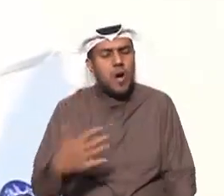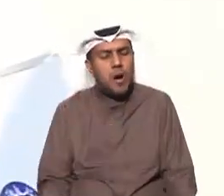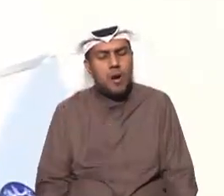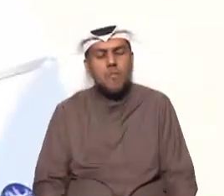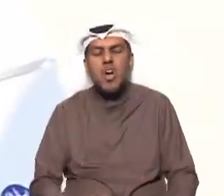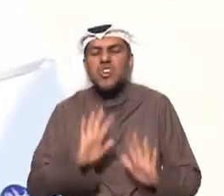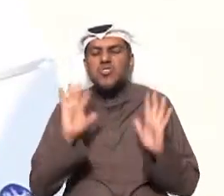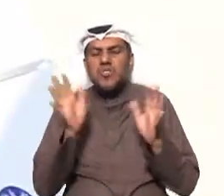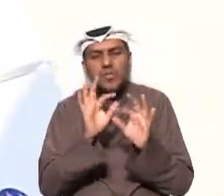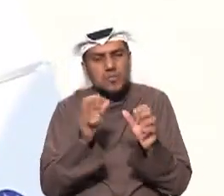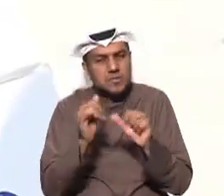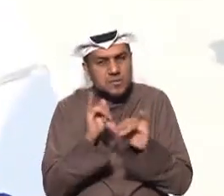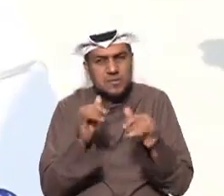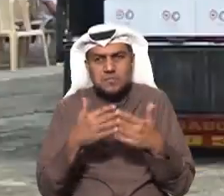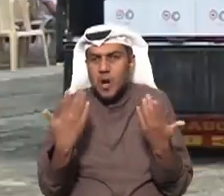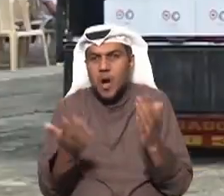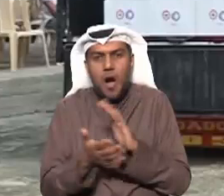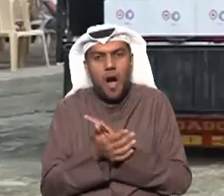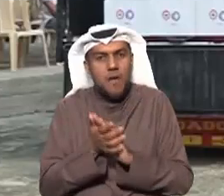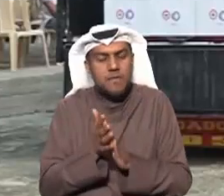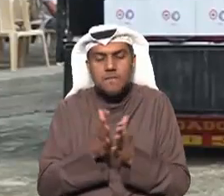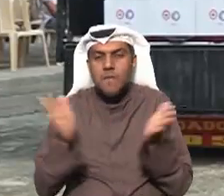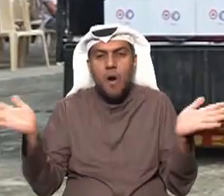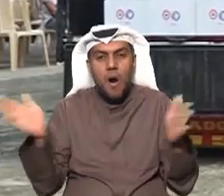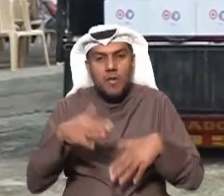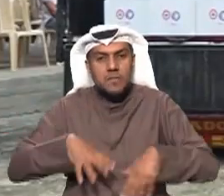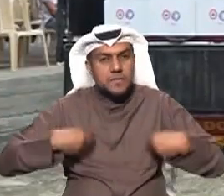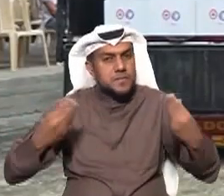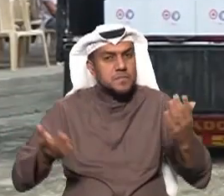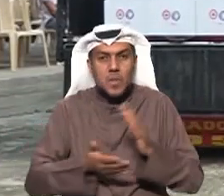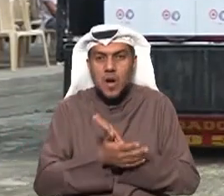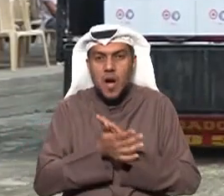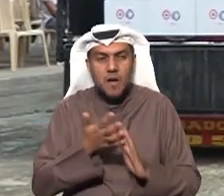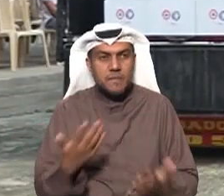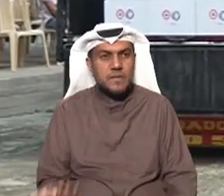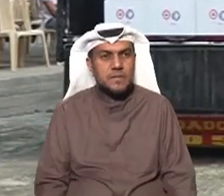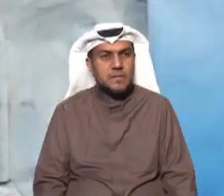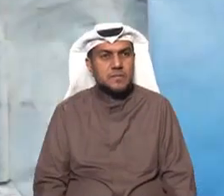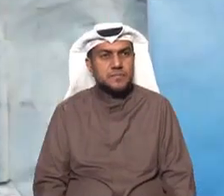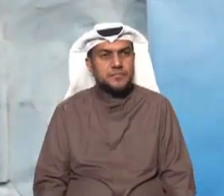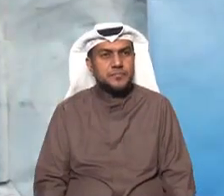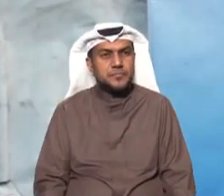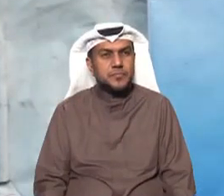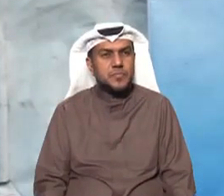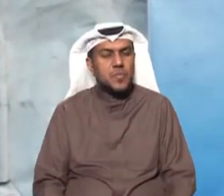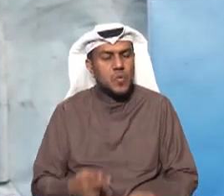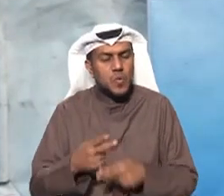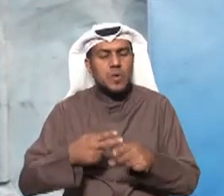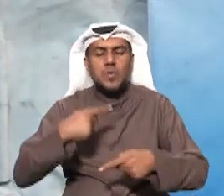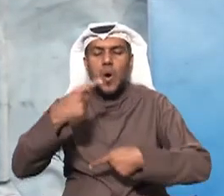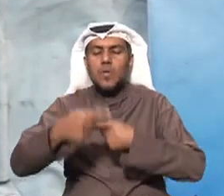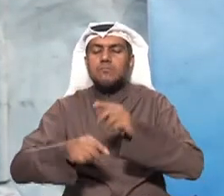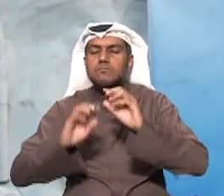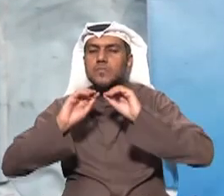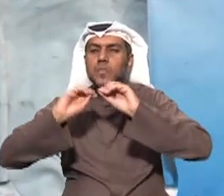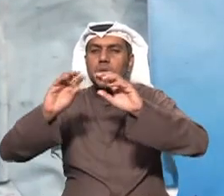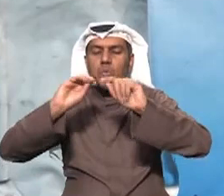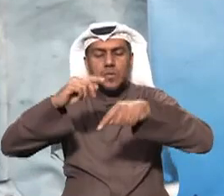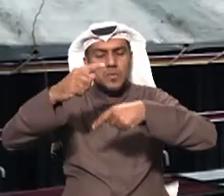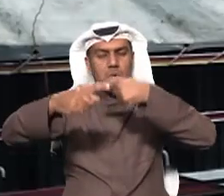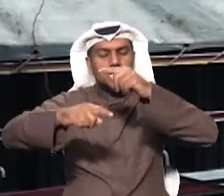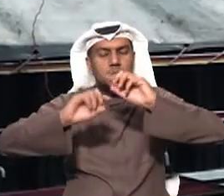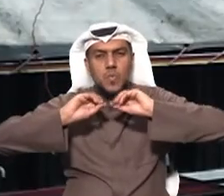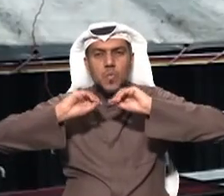وحرامات وكل شيء، ما عندنا ولا شيء. لانه جدير بالذكر ان مشروع الهلال الاحمر الكويتي مستمر لا ينتهي للوصول الى اكبر عدد